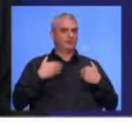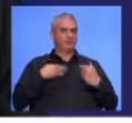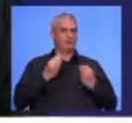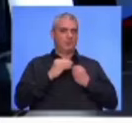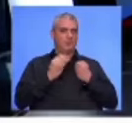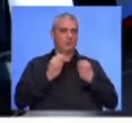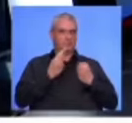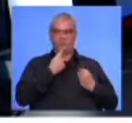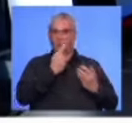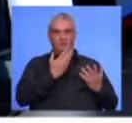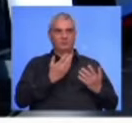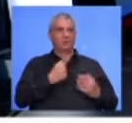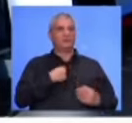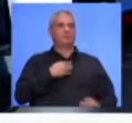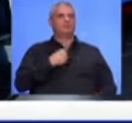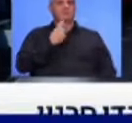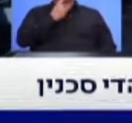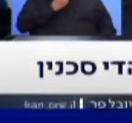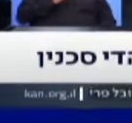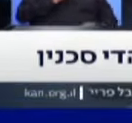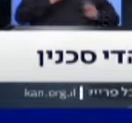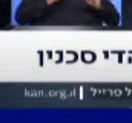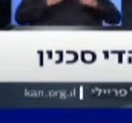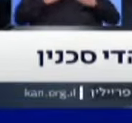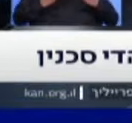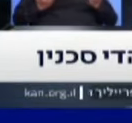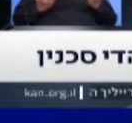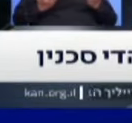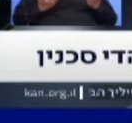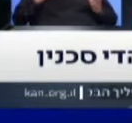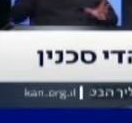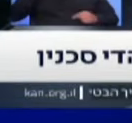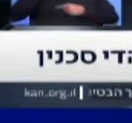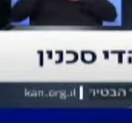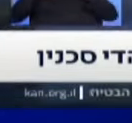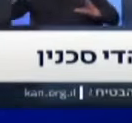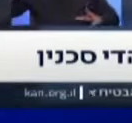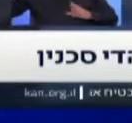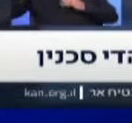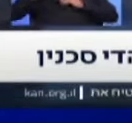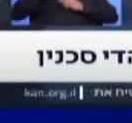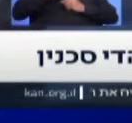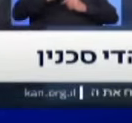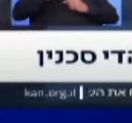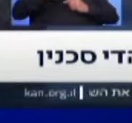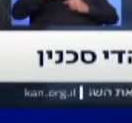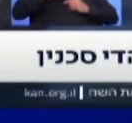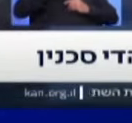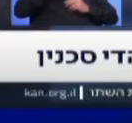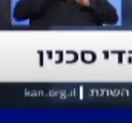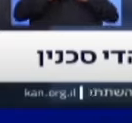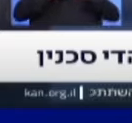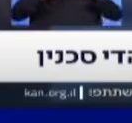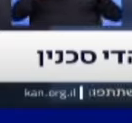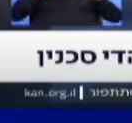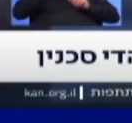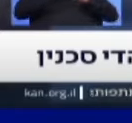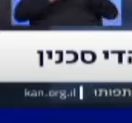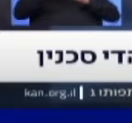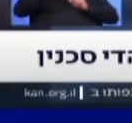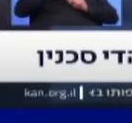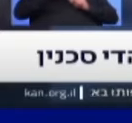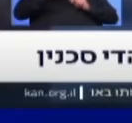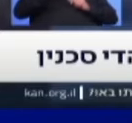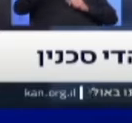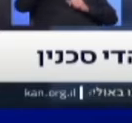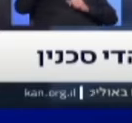זה. ולהגיד שלא ייתכן ששנים, אני אומרת שנים, אנחנו מרשים לקבוצות שונות באוכלוסייה, בין אם הם